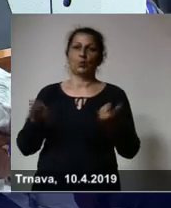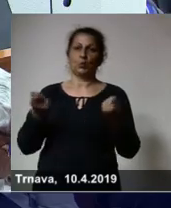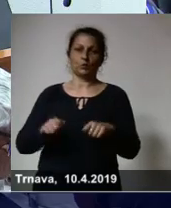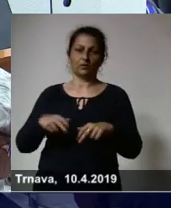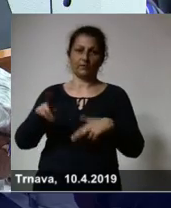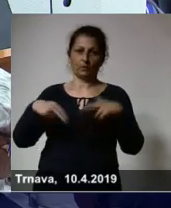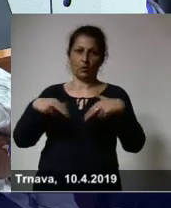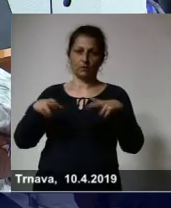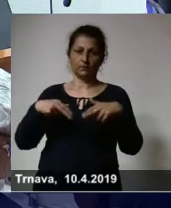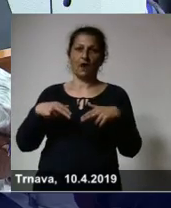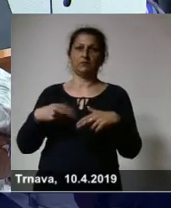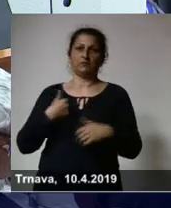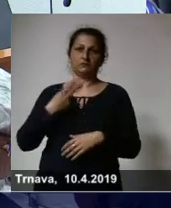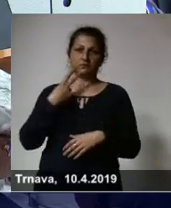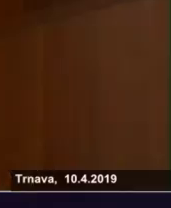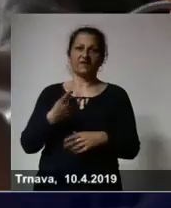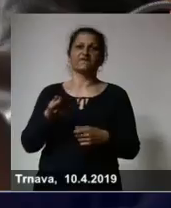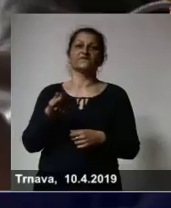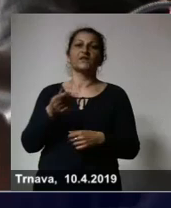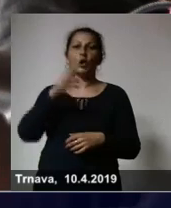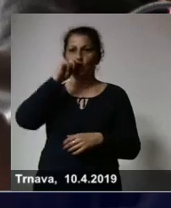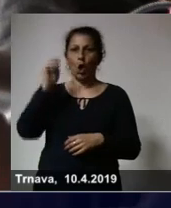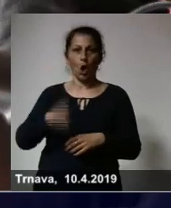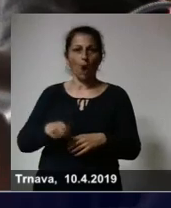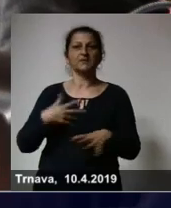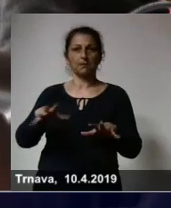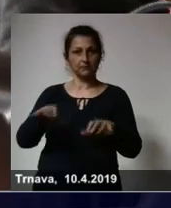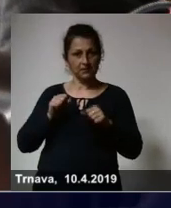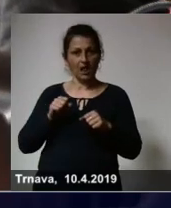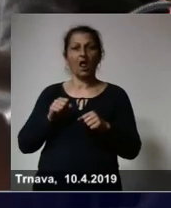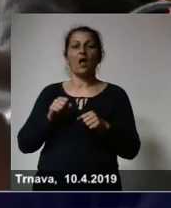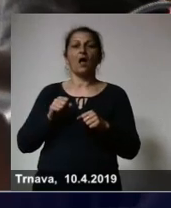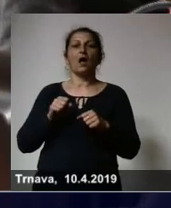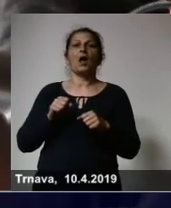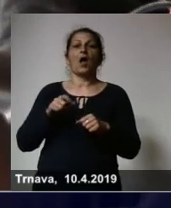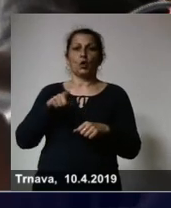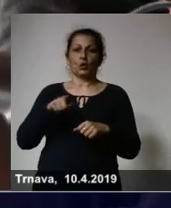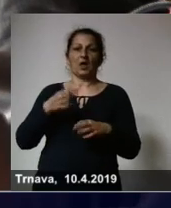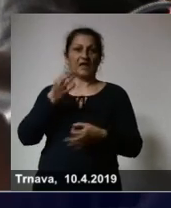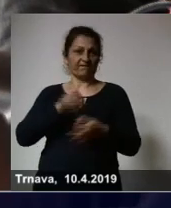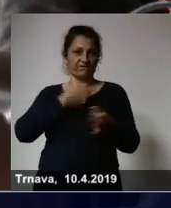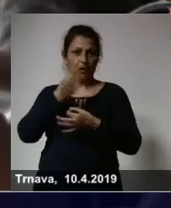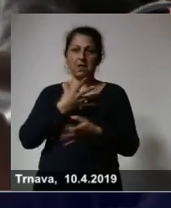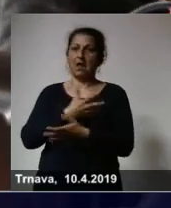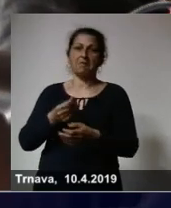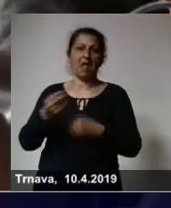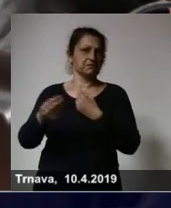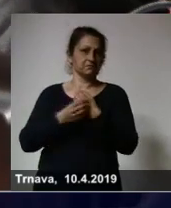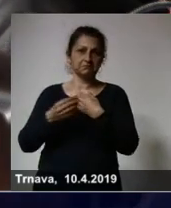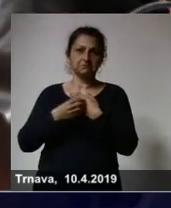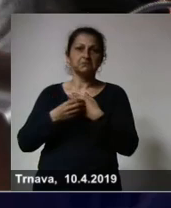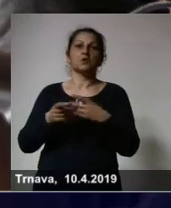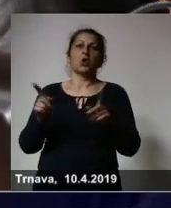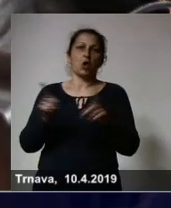Uzatváram rozpravu a konštatujem, že finančná komisia prijala túto informáciu bez pripomienok, rovnako